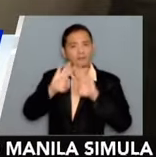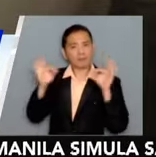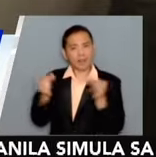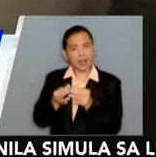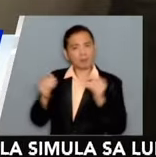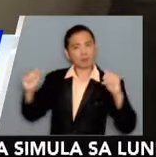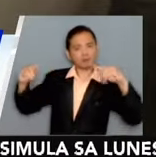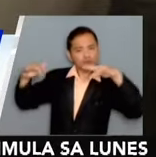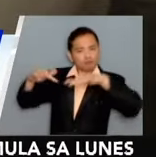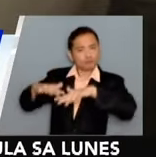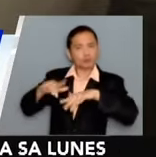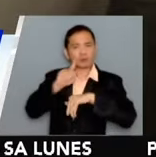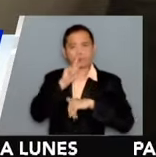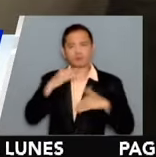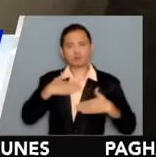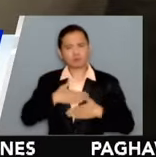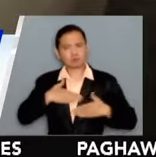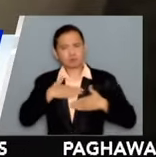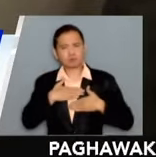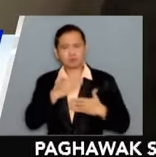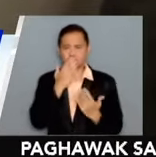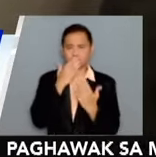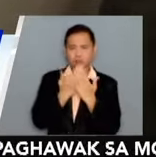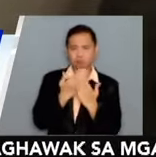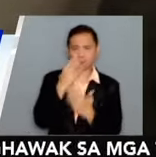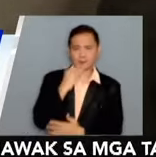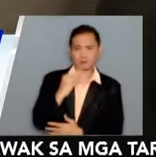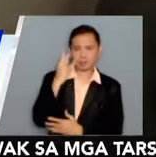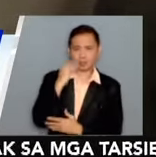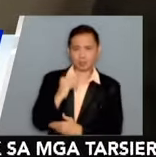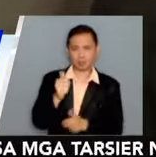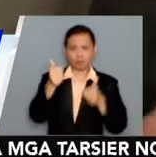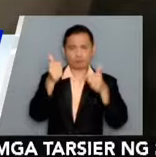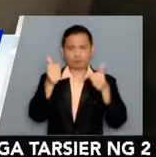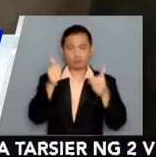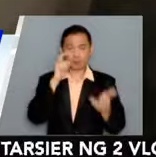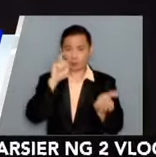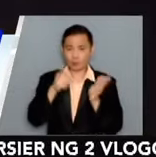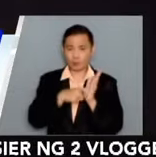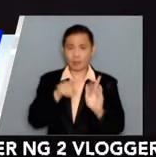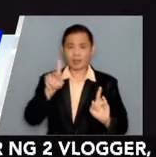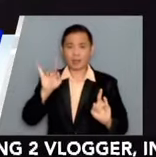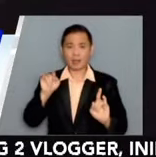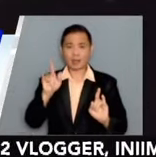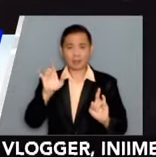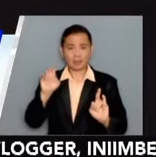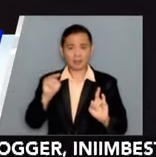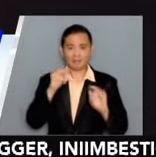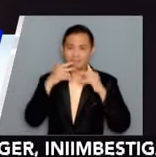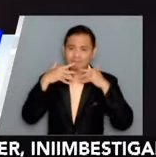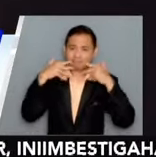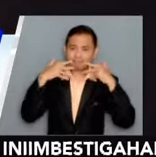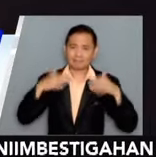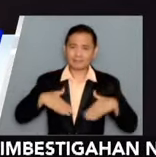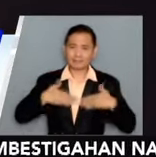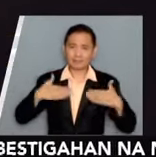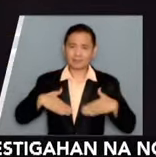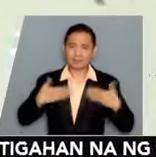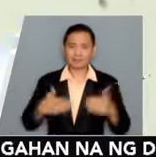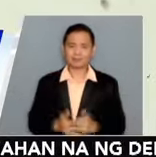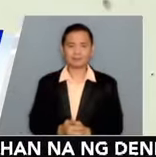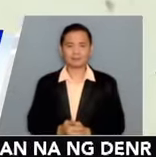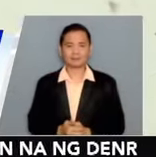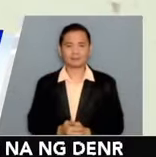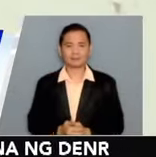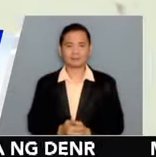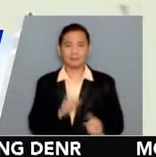Masaya naman yung naging experience, and you can see how happy Kath is right now. Bising ngayon si Alden sa taping ng